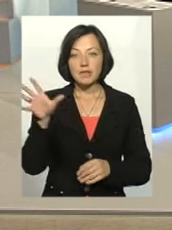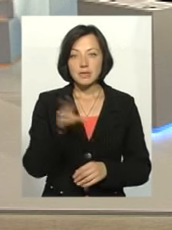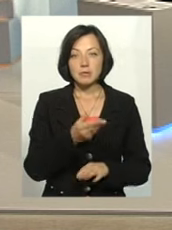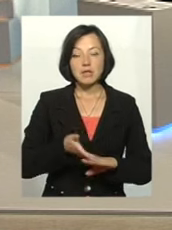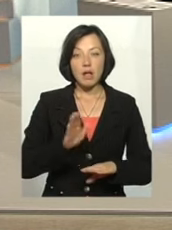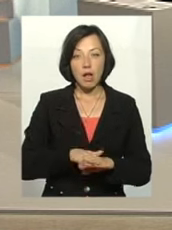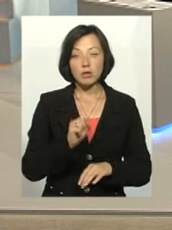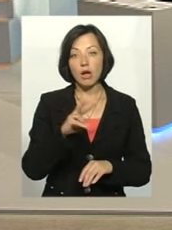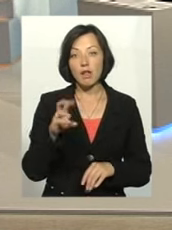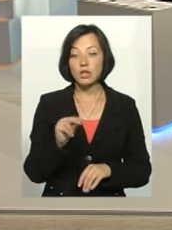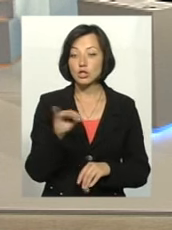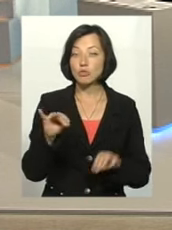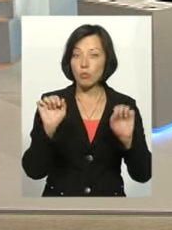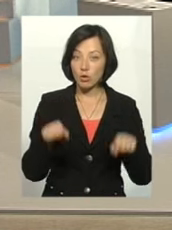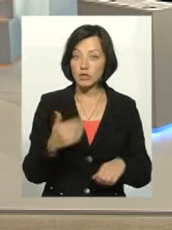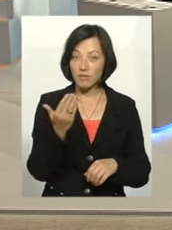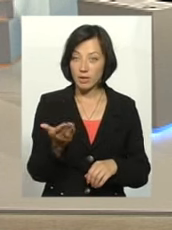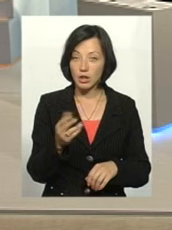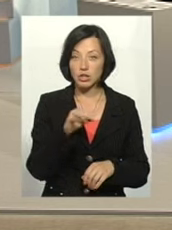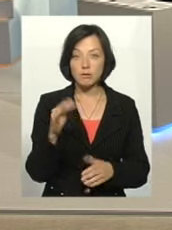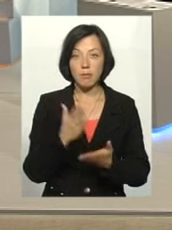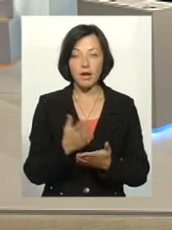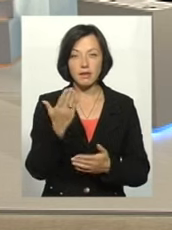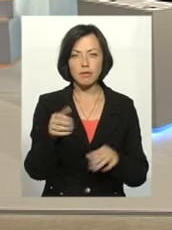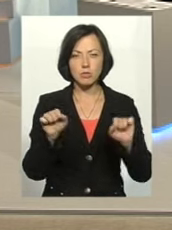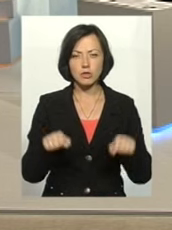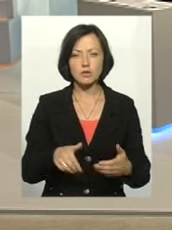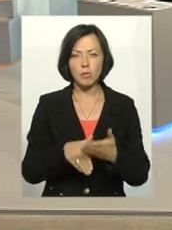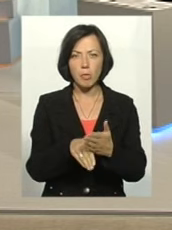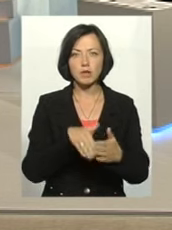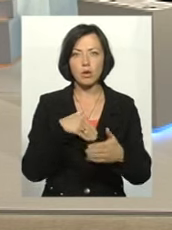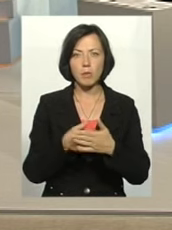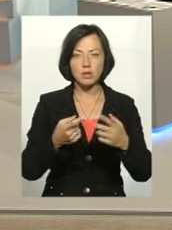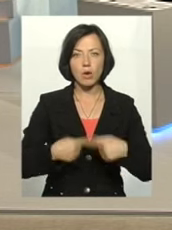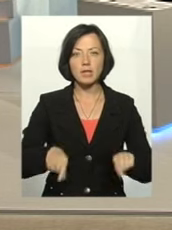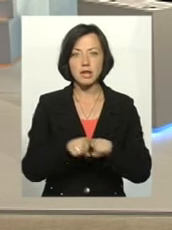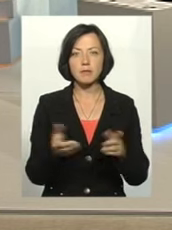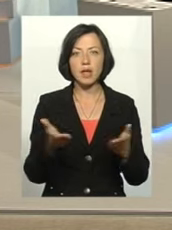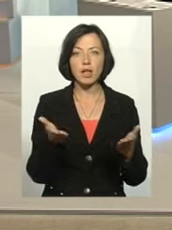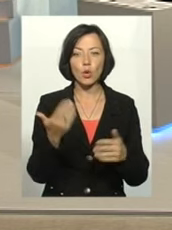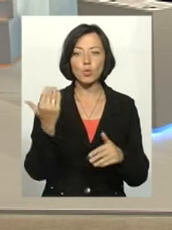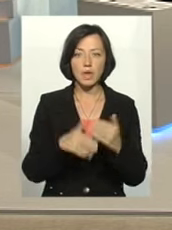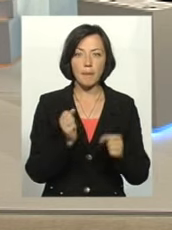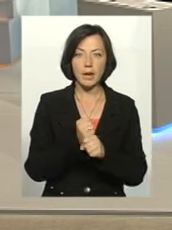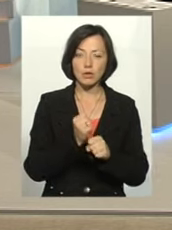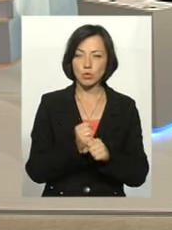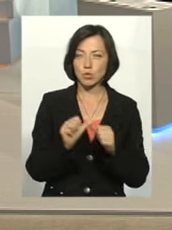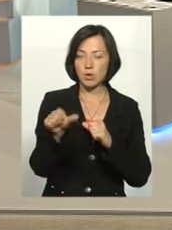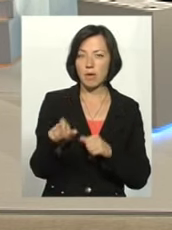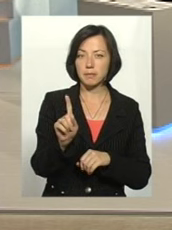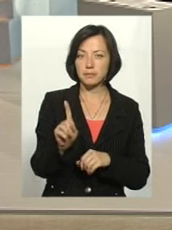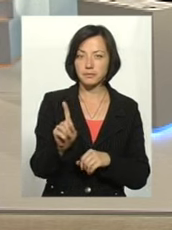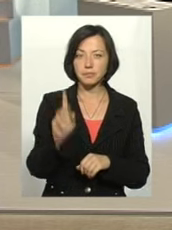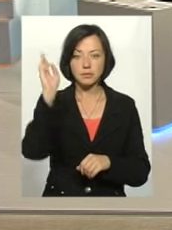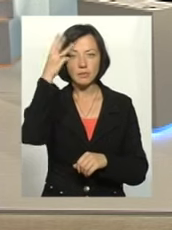разом з тим. Чи можете ви, чи маєте ви можливість допомагати тим громадським організаціям, які вже працюють, зокрема,